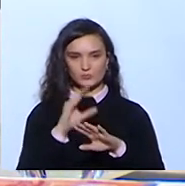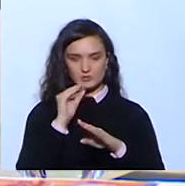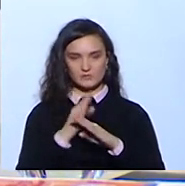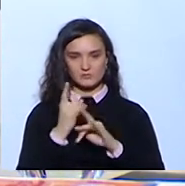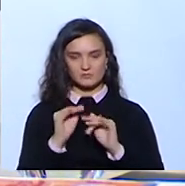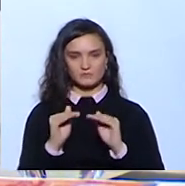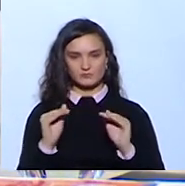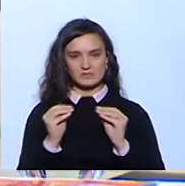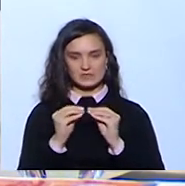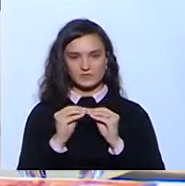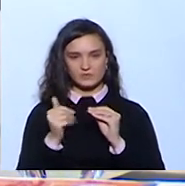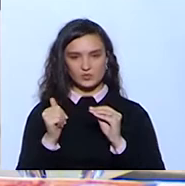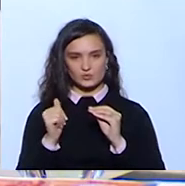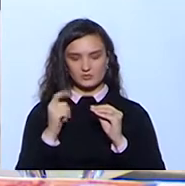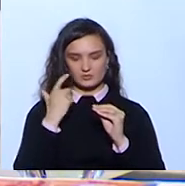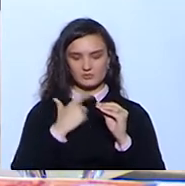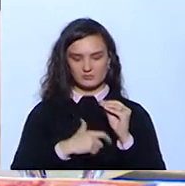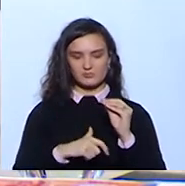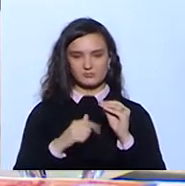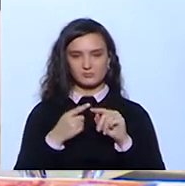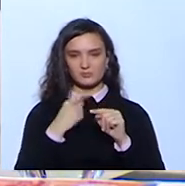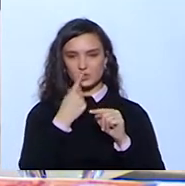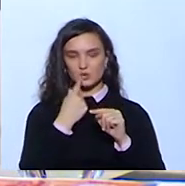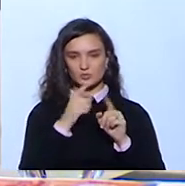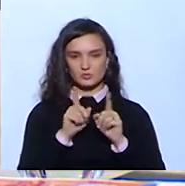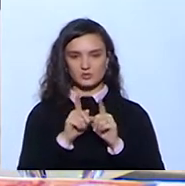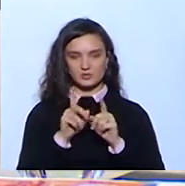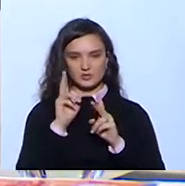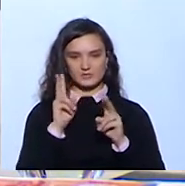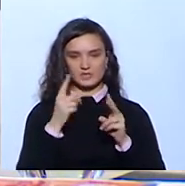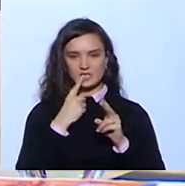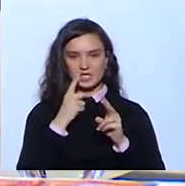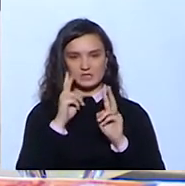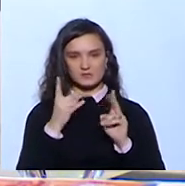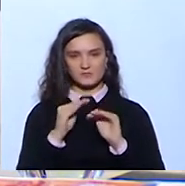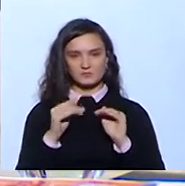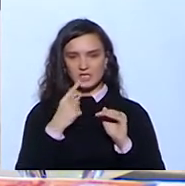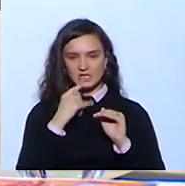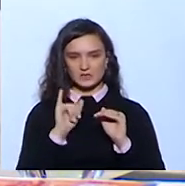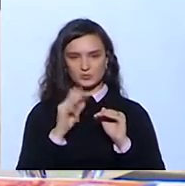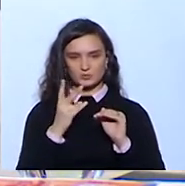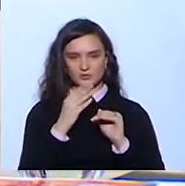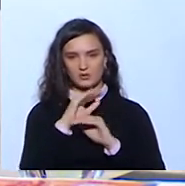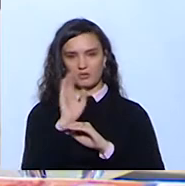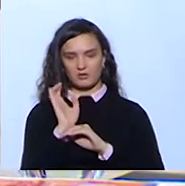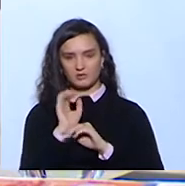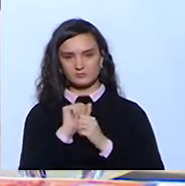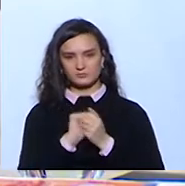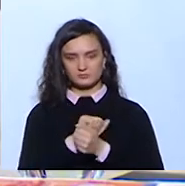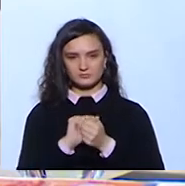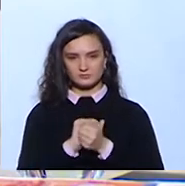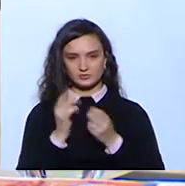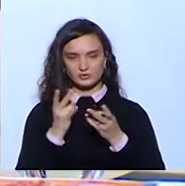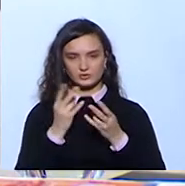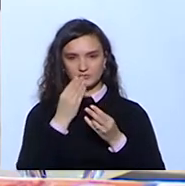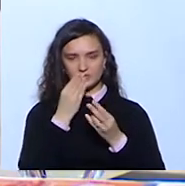აქვს ბავშვებს, იგივე როგორც პოზაზე, ხო, იგივე აი სახება პირის ღრუზეც. არ ვიცი ენას, არ იცის ბავშვმა ენას აით გადაიტანოს ღეჭვის დროს.